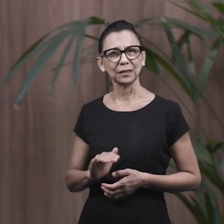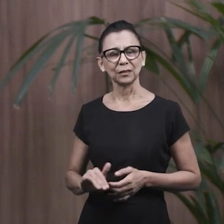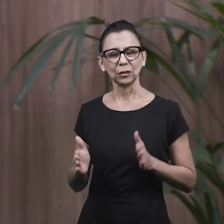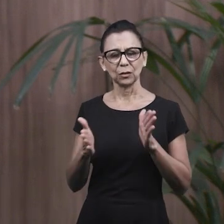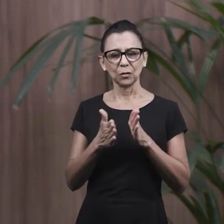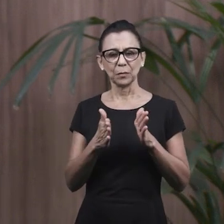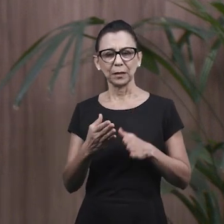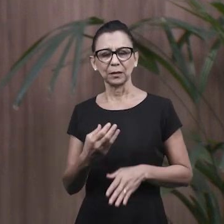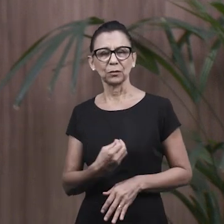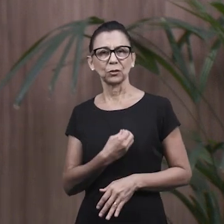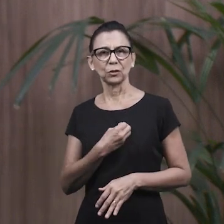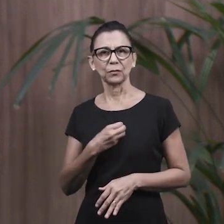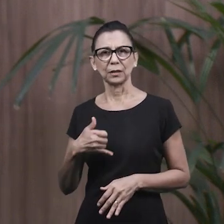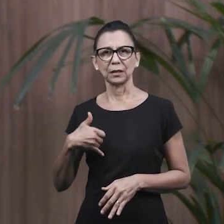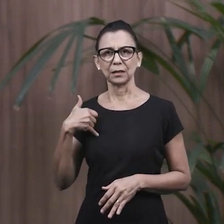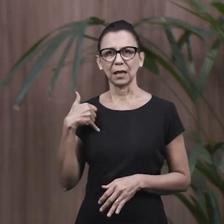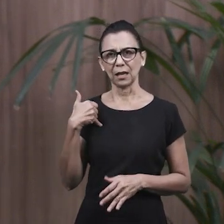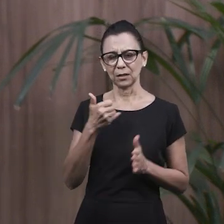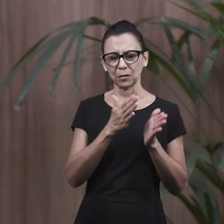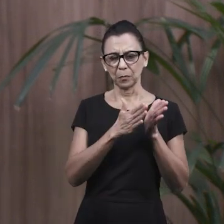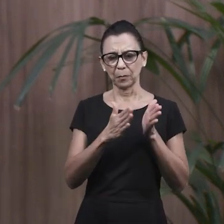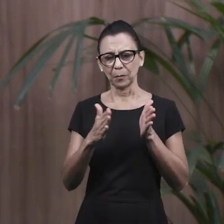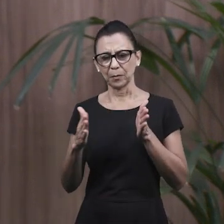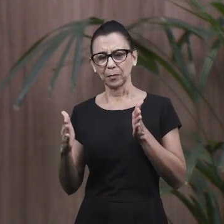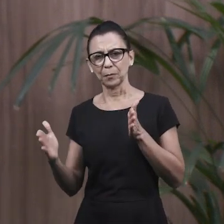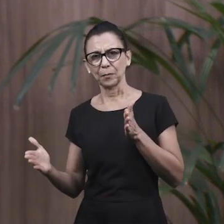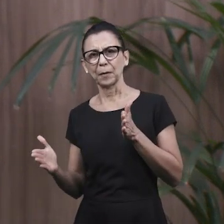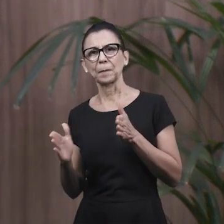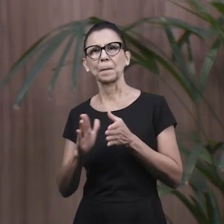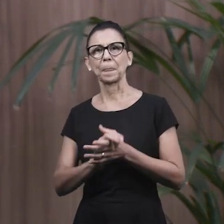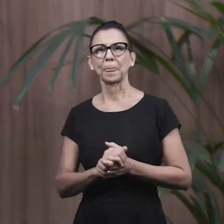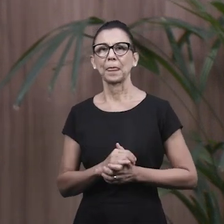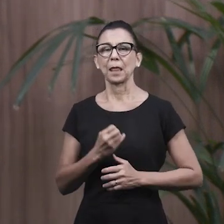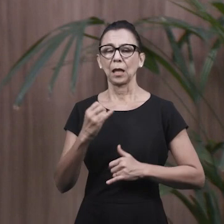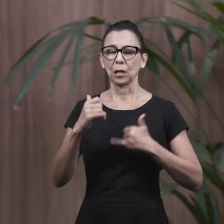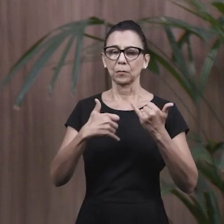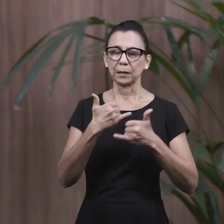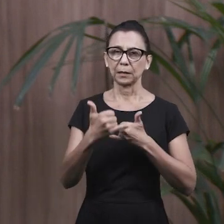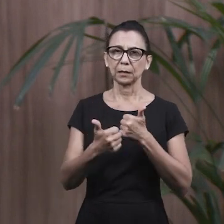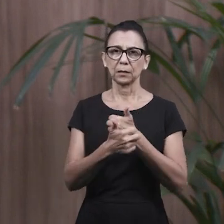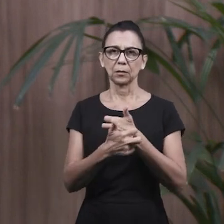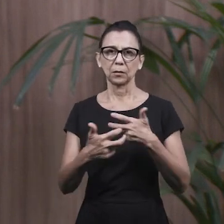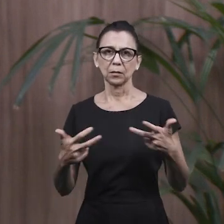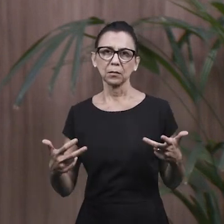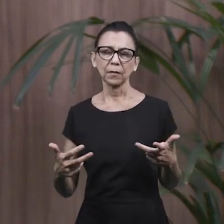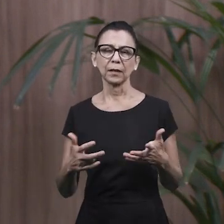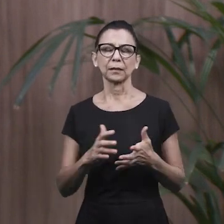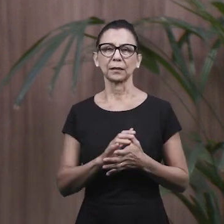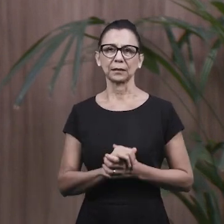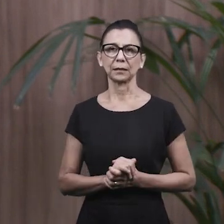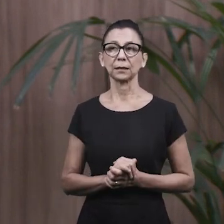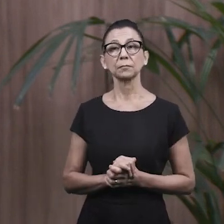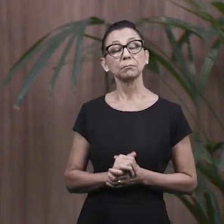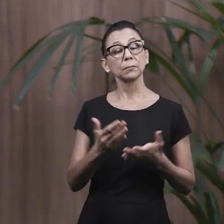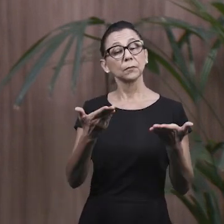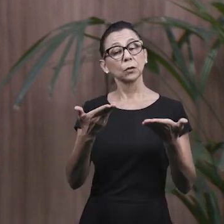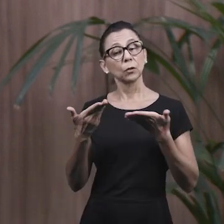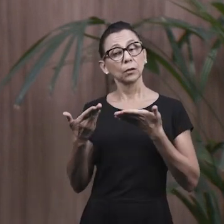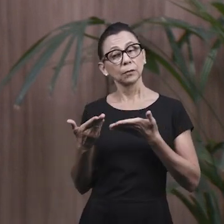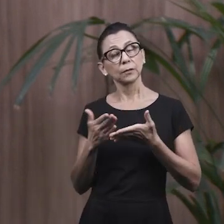seulement avec le jeu, mais aussi avec le jeu et les sports. Notre invitation, c'est de penser à des aspects